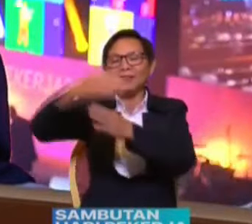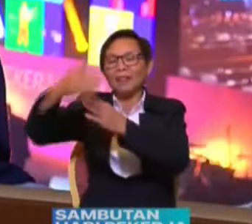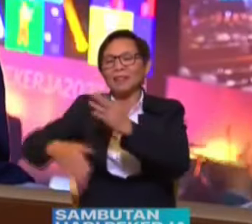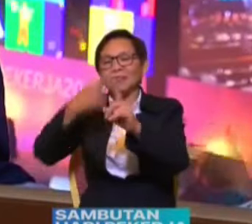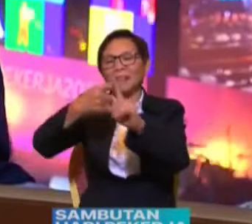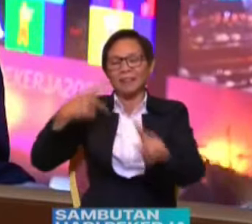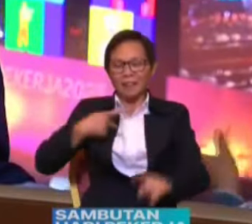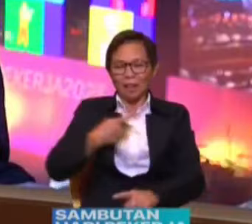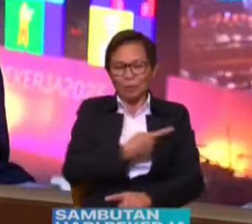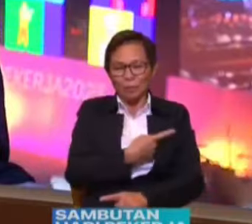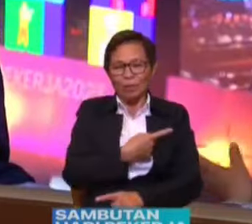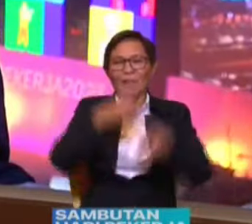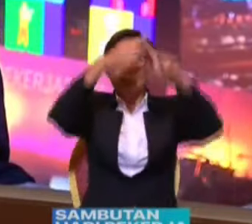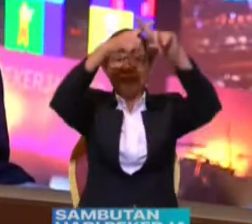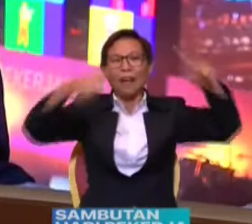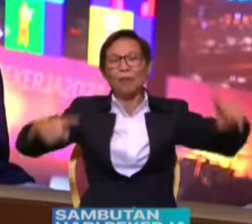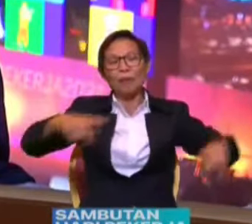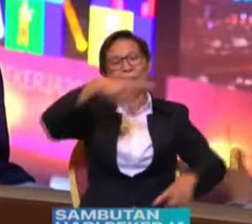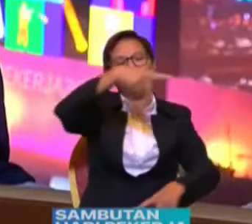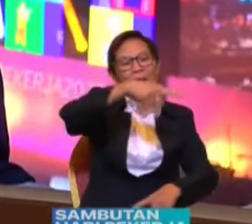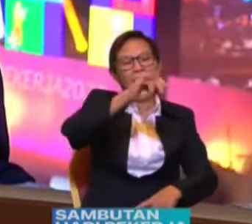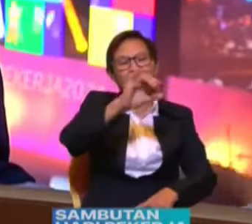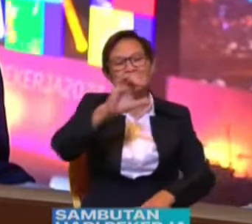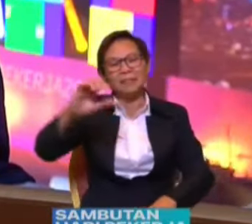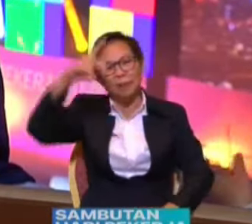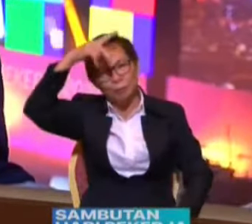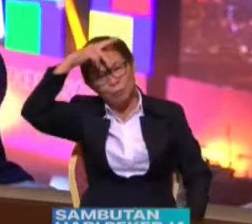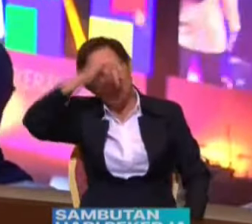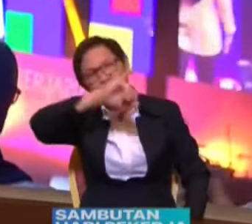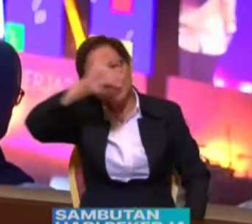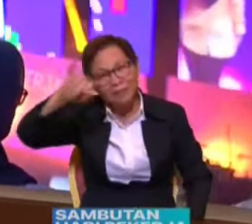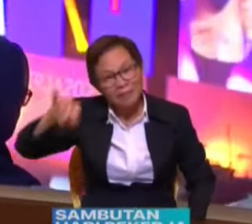kami di Dewan Plenari Pusat